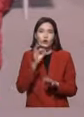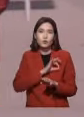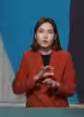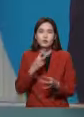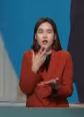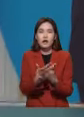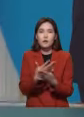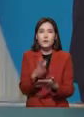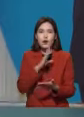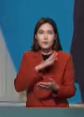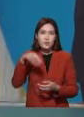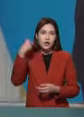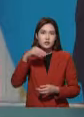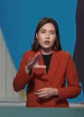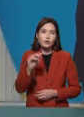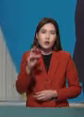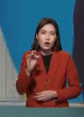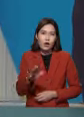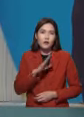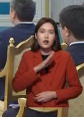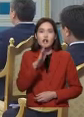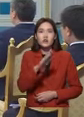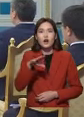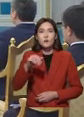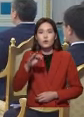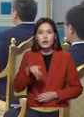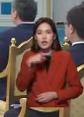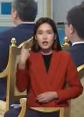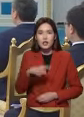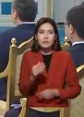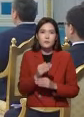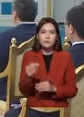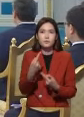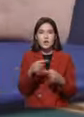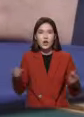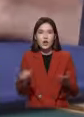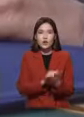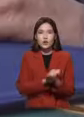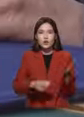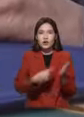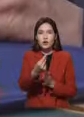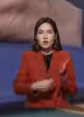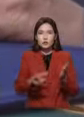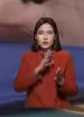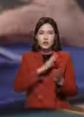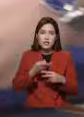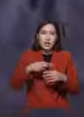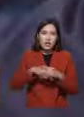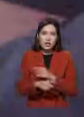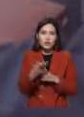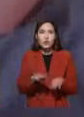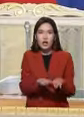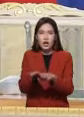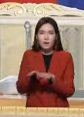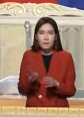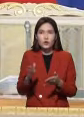пікір алмасты. Қасым Жомарт Тоқаев пен Владимир Путин келіссөздерден кейін бірнеше құжатқа қол қойды. Оның ішінде елімізде 3 бірдей жылу